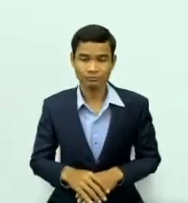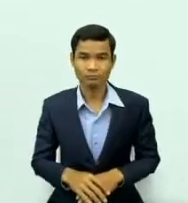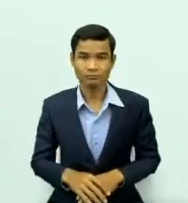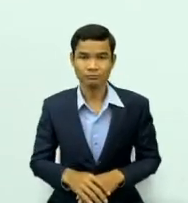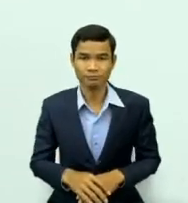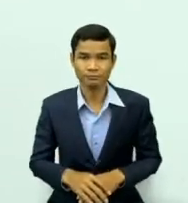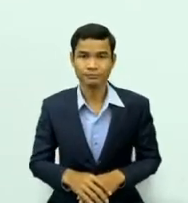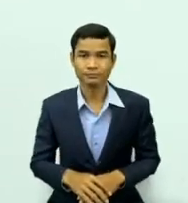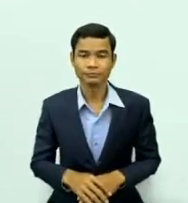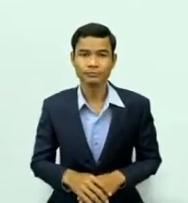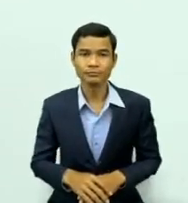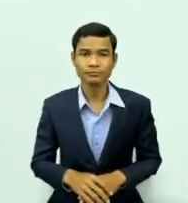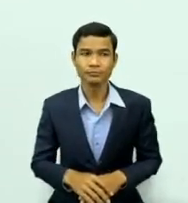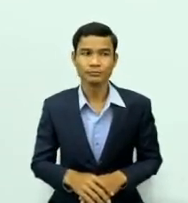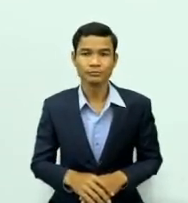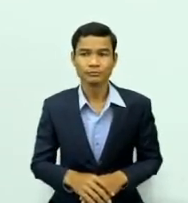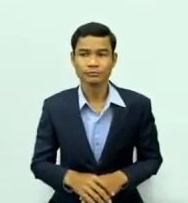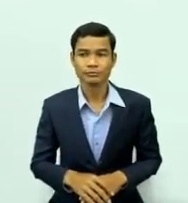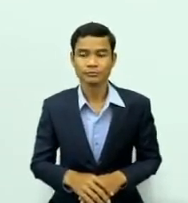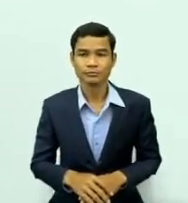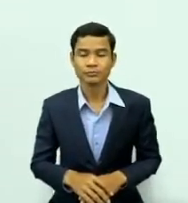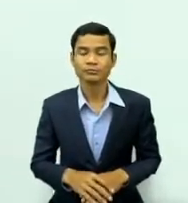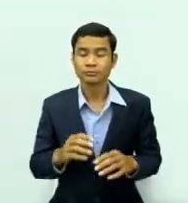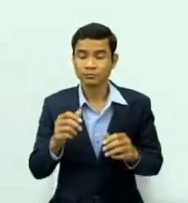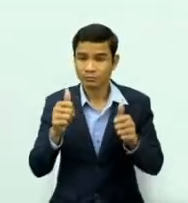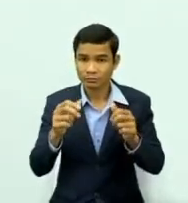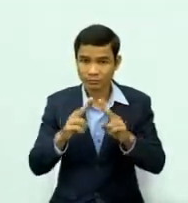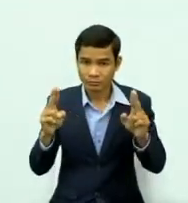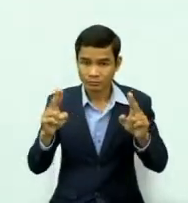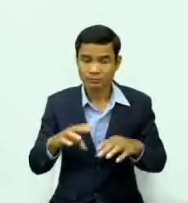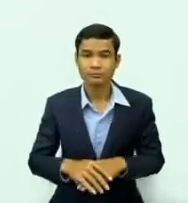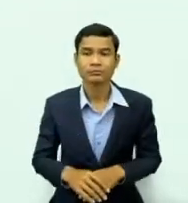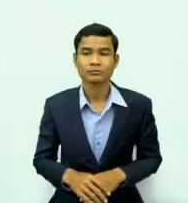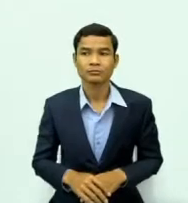Nó con nó. Chà, lỡ nó con.